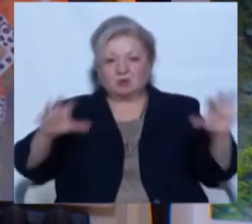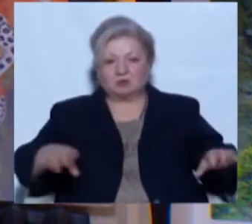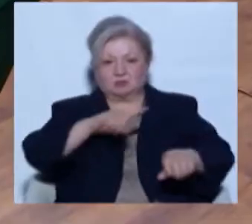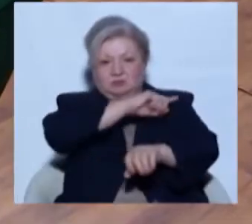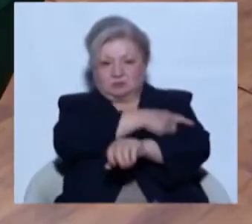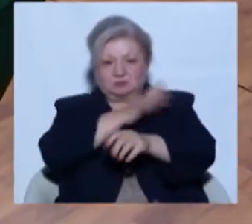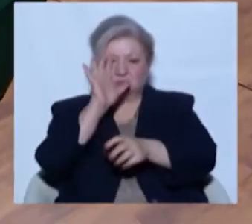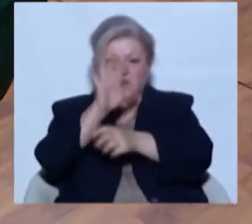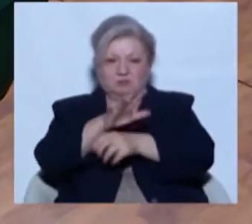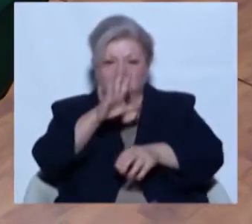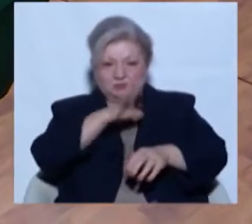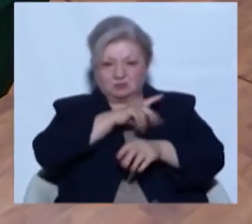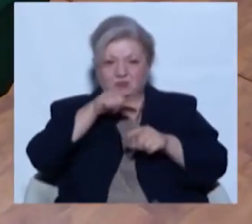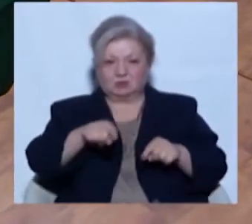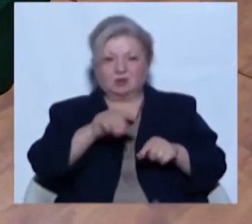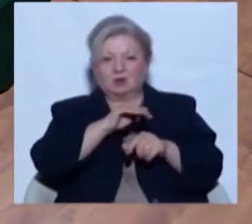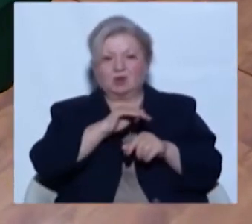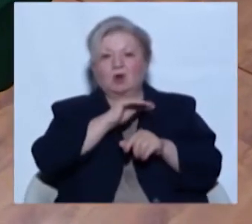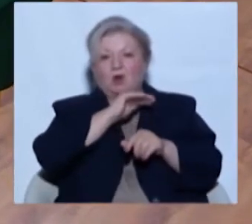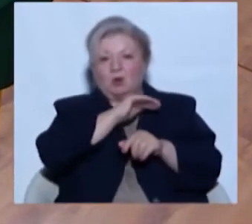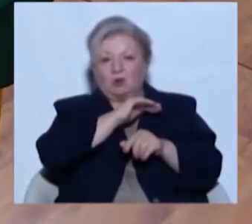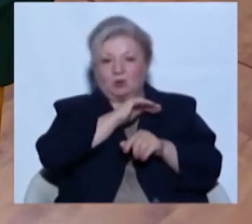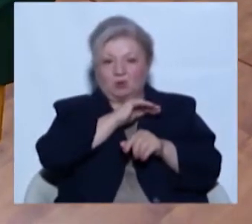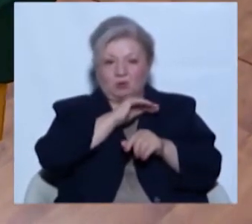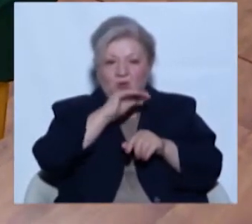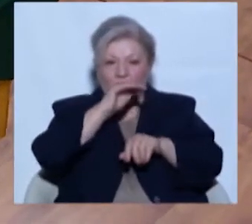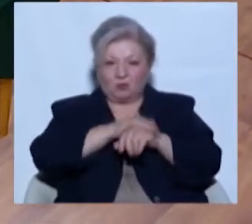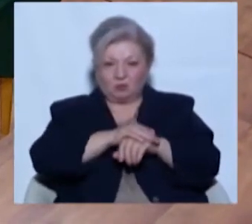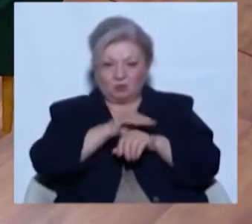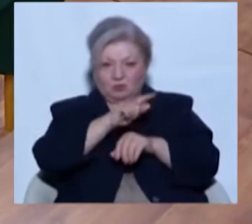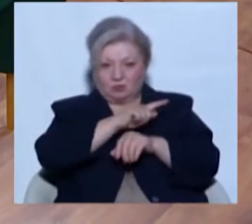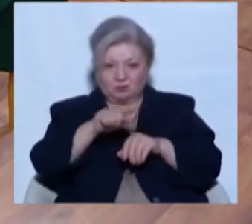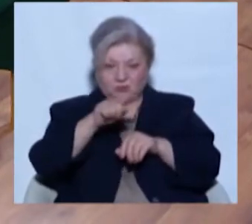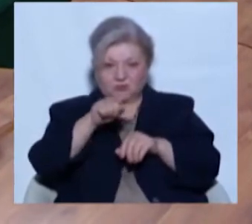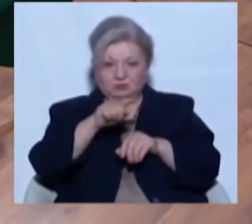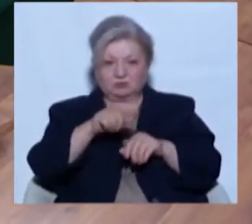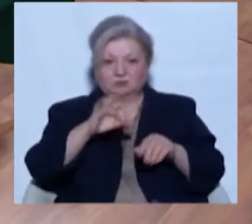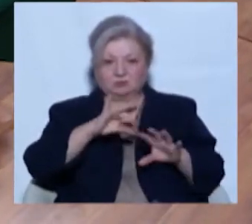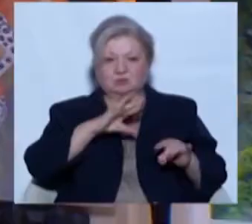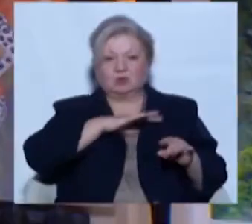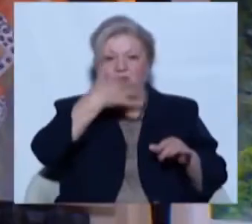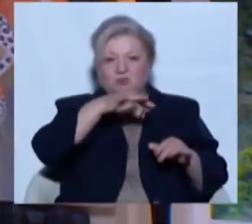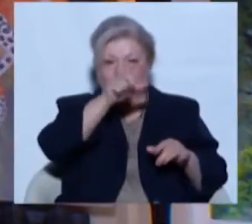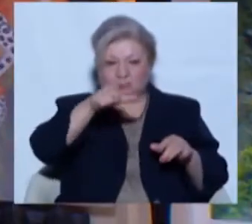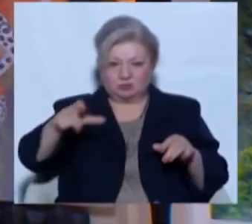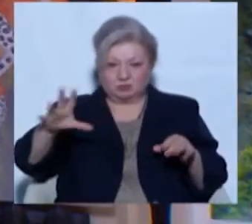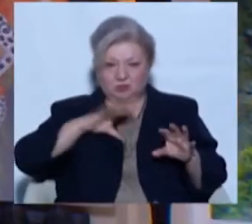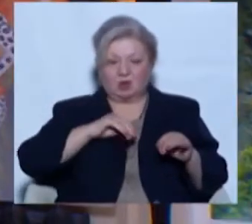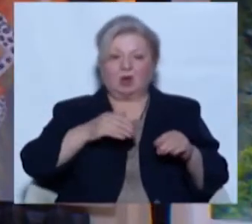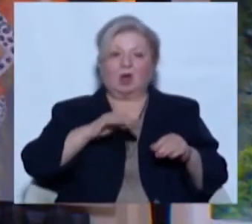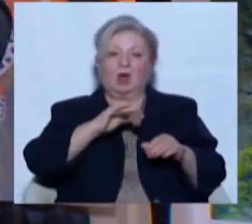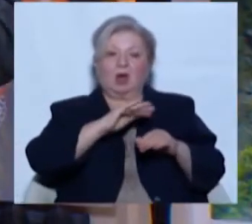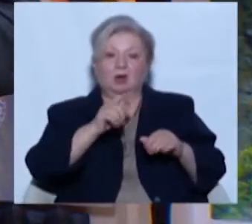ძალა. არაოფიციალური მონაცემებით, ოფიციალური მონაცემებით 50 კაცი გარდაიცვალა, არაოფიციალური მონაცემებით თითქმის